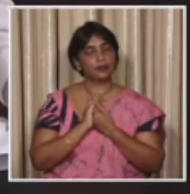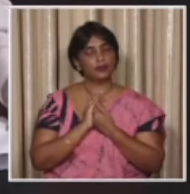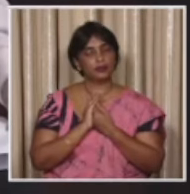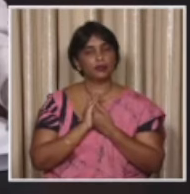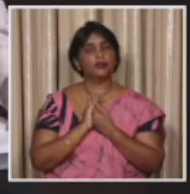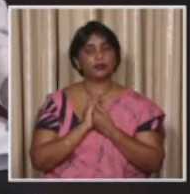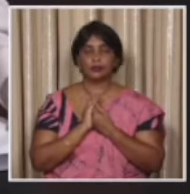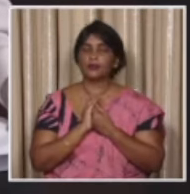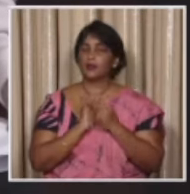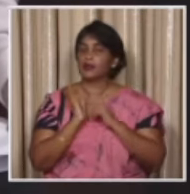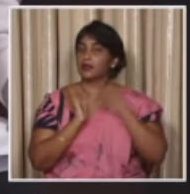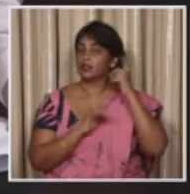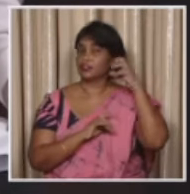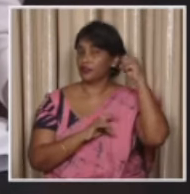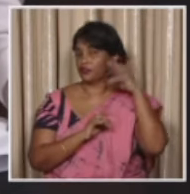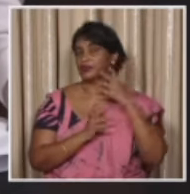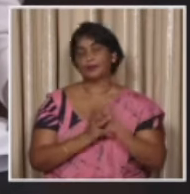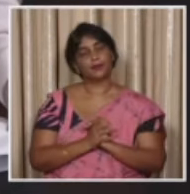විදුලි බල